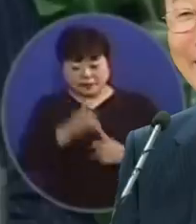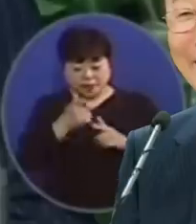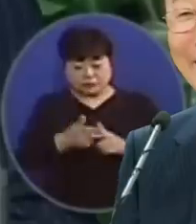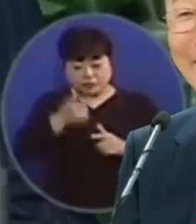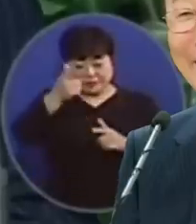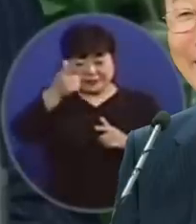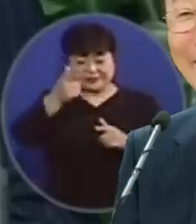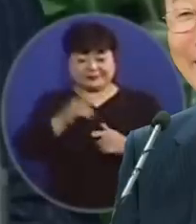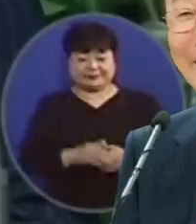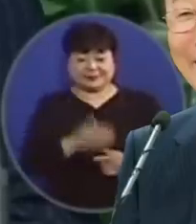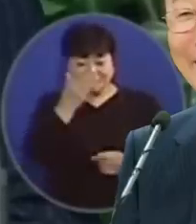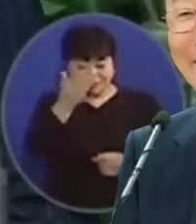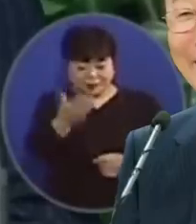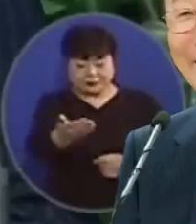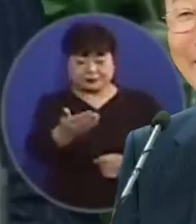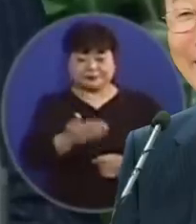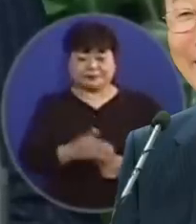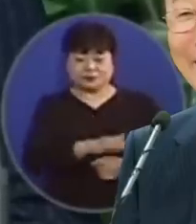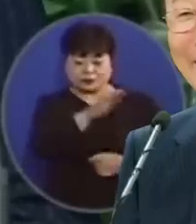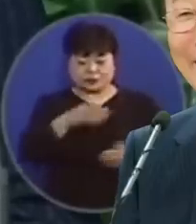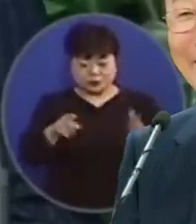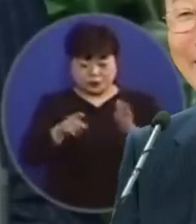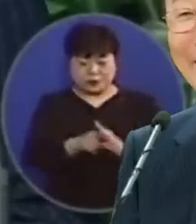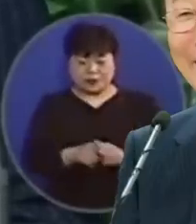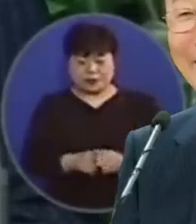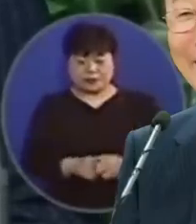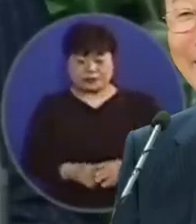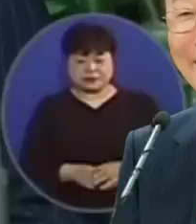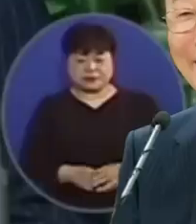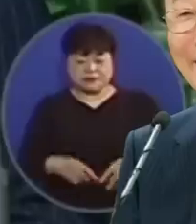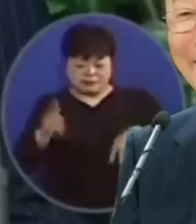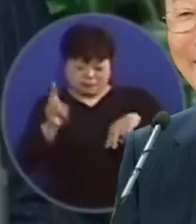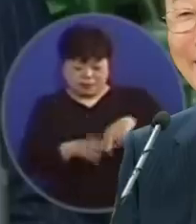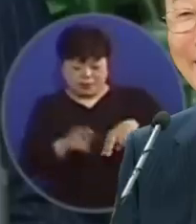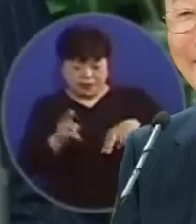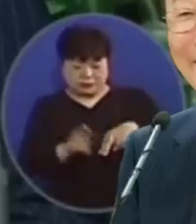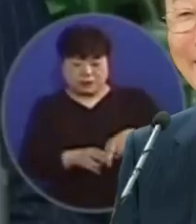예수님이 여러분 우리를 위해서 매를 맞은 것은